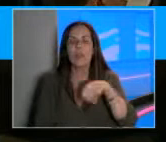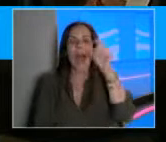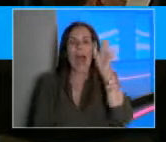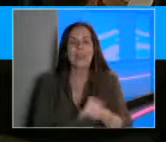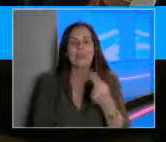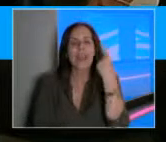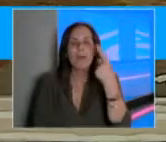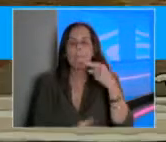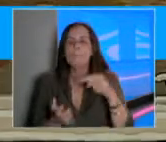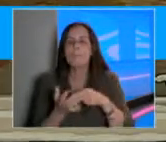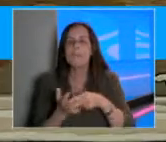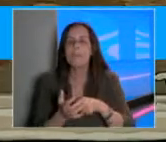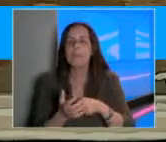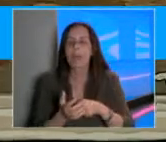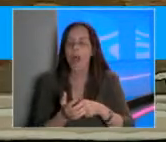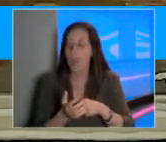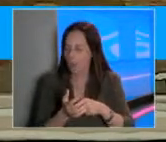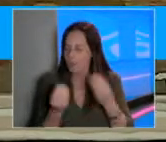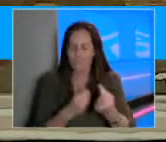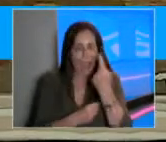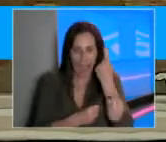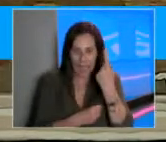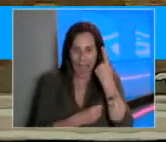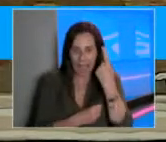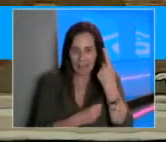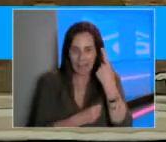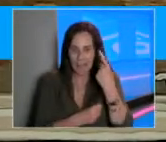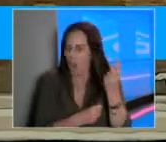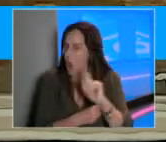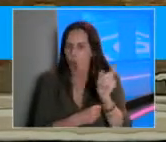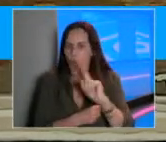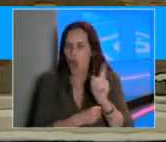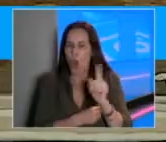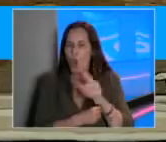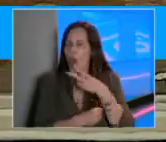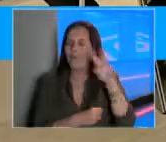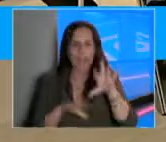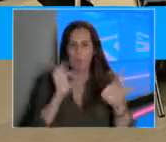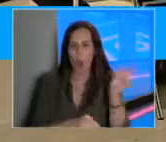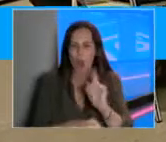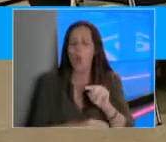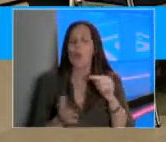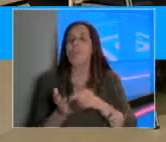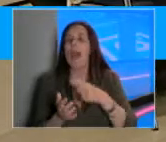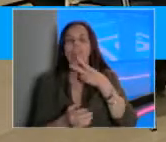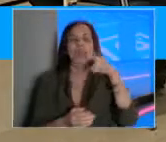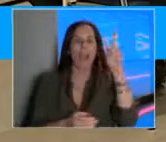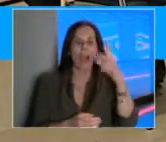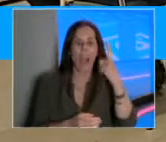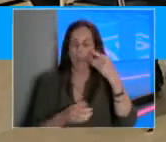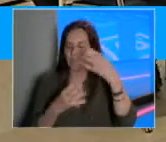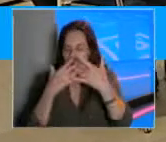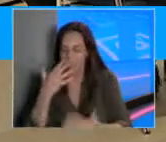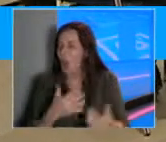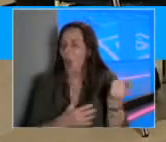אך ורק על סמך התחייבות יסוד אחת ביחידה, לא מדובר באיזושהי הבטחת בחירות, לא מדובר בהבטחה אחת מני